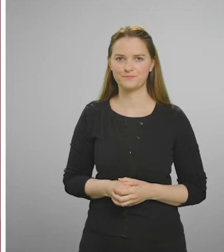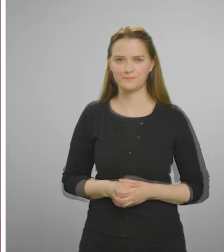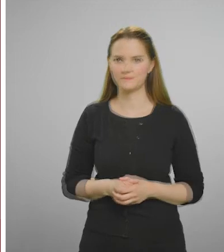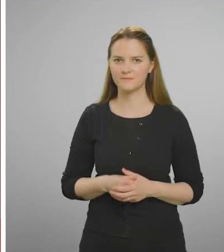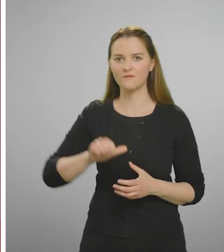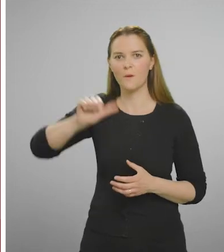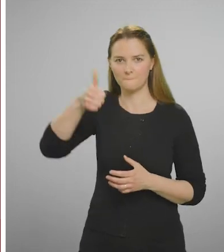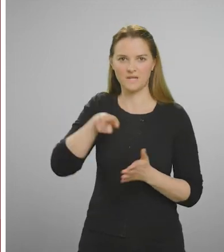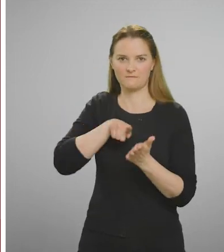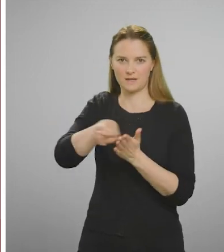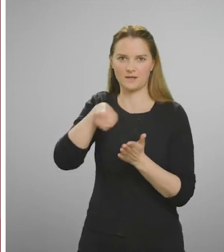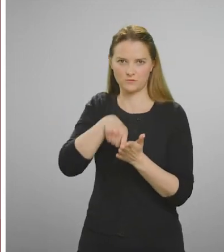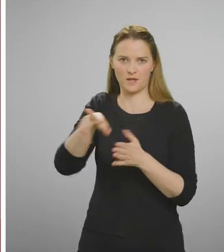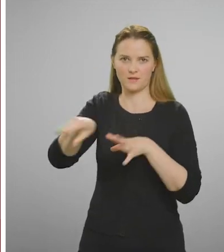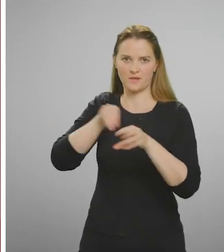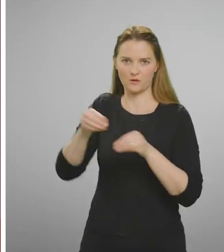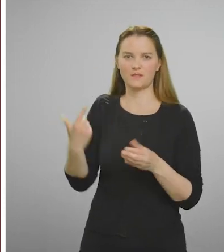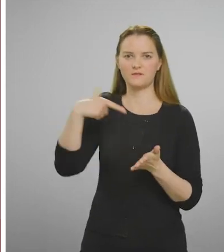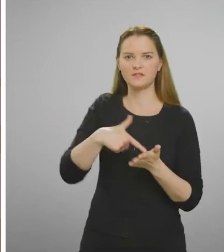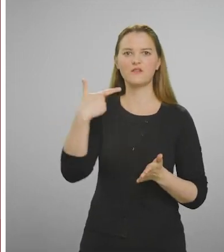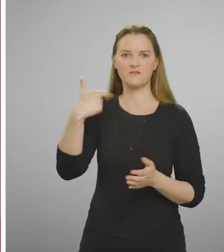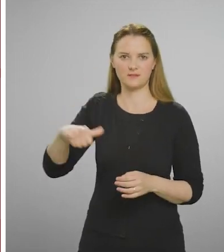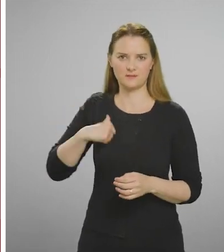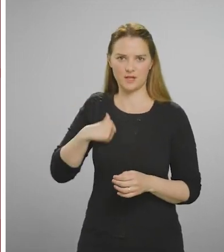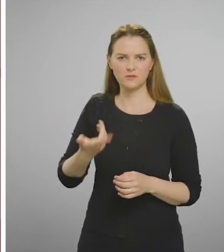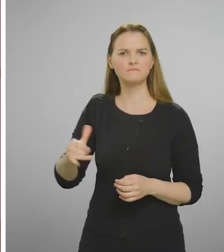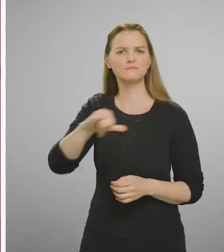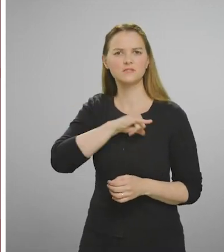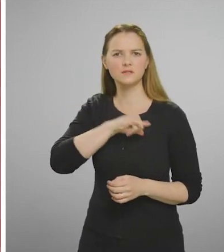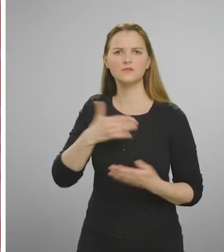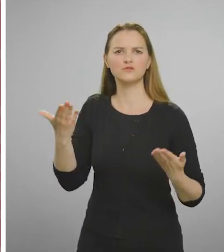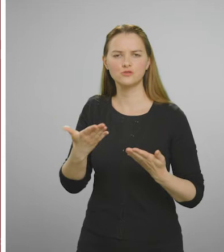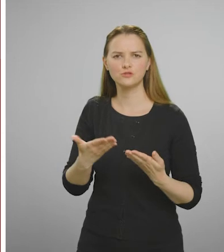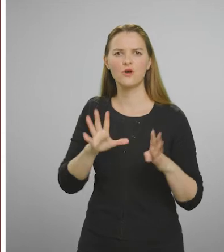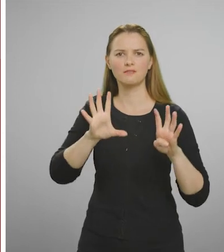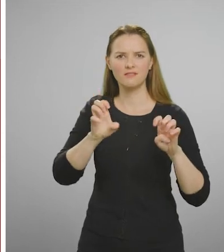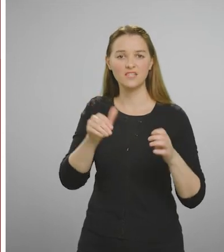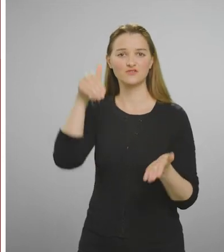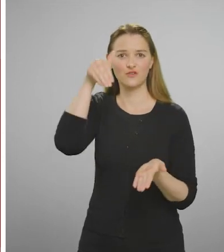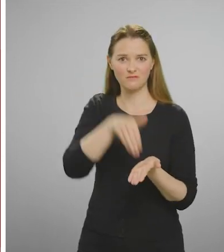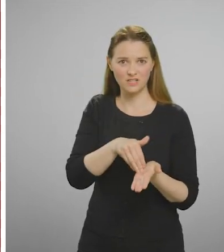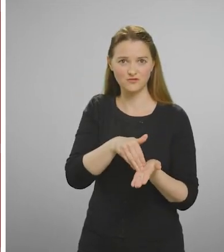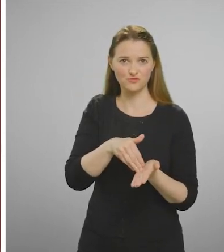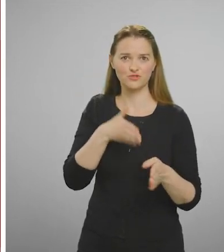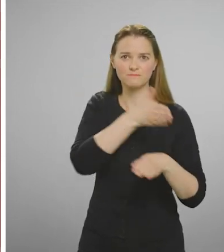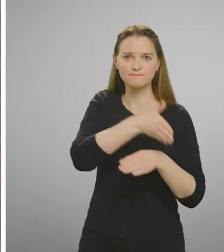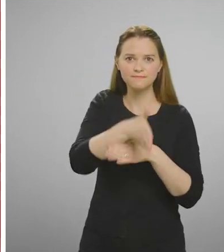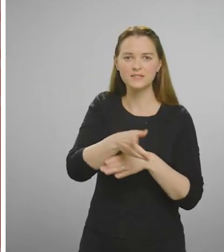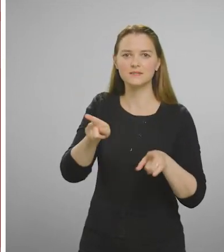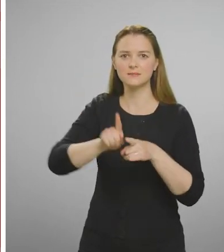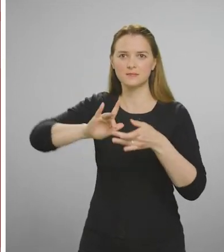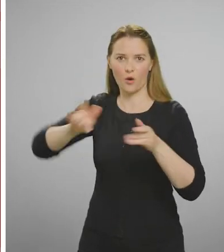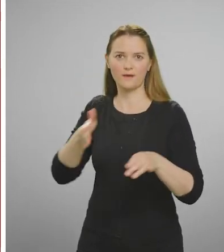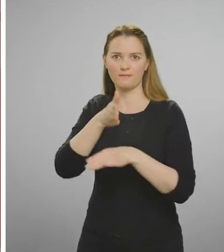preliminarnih podataka prikupljenih za 2020. zanimljivo je izdvojiti gotovo 900.000 fizičkih i virtualnih posjeta